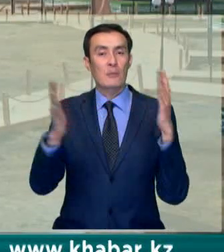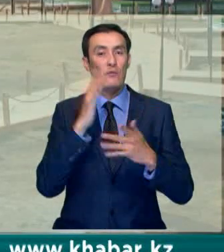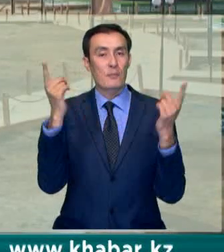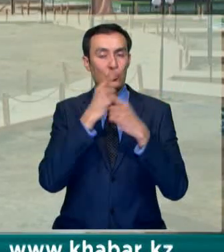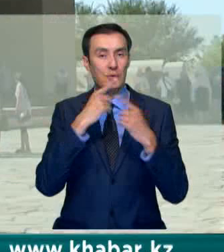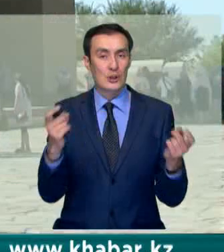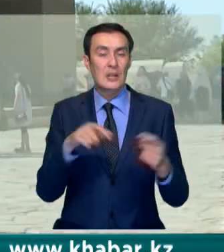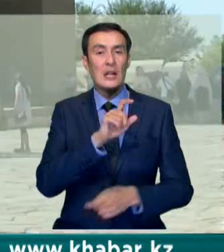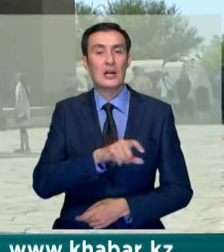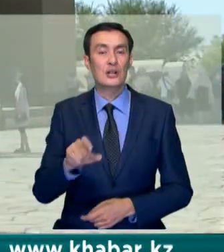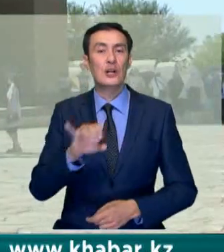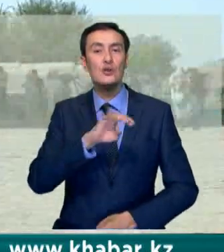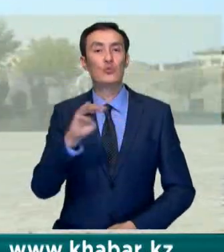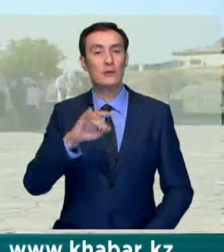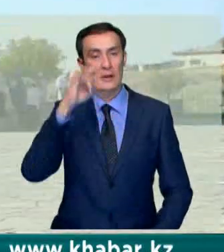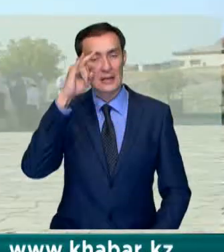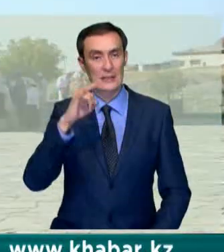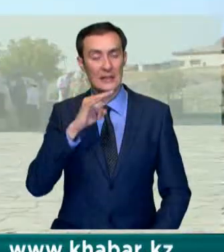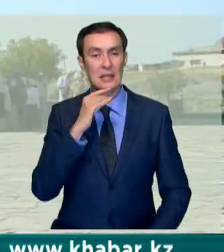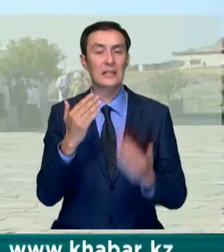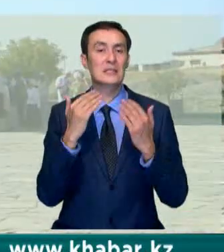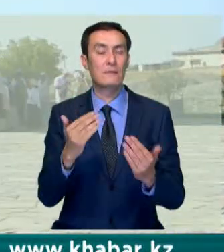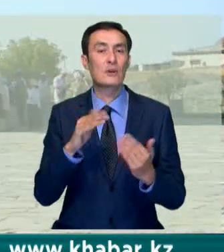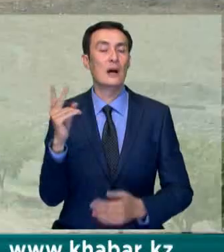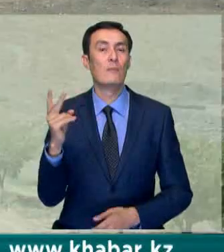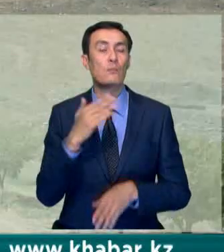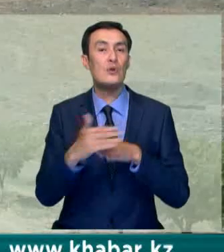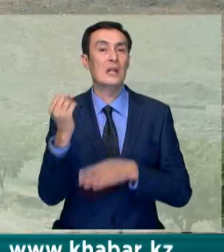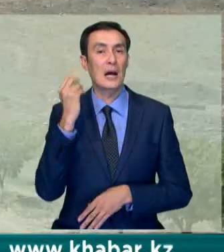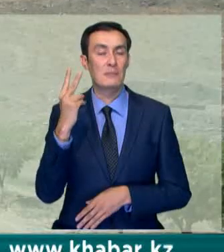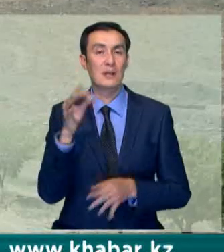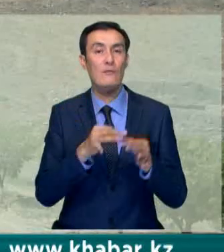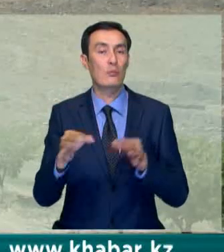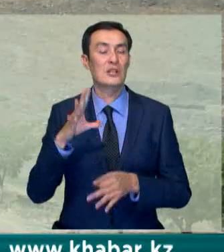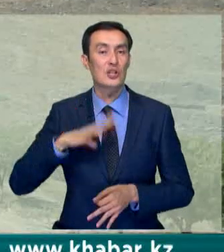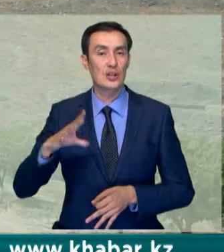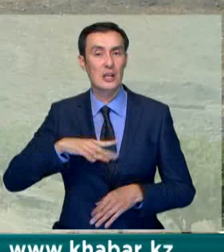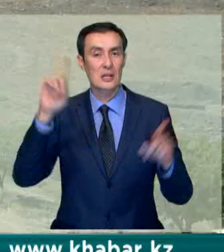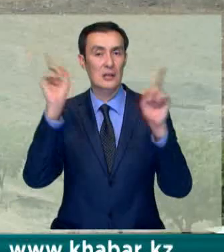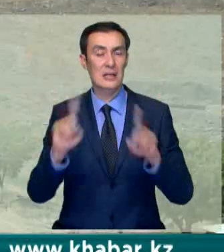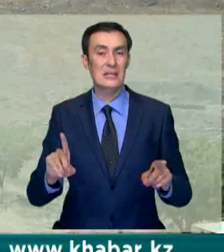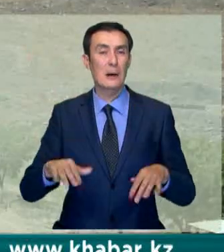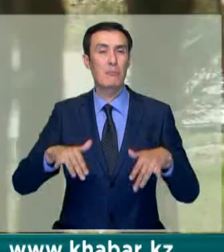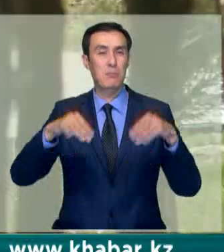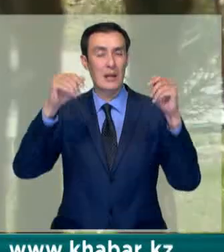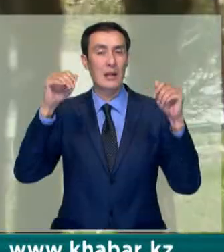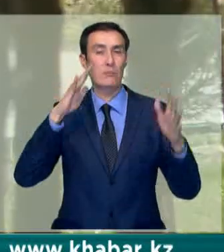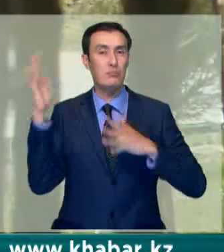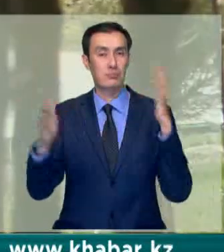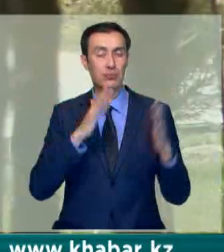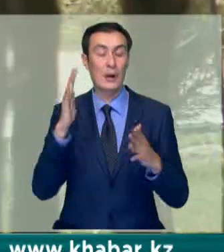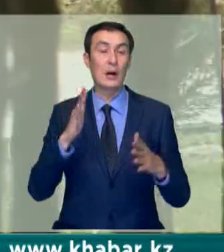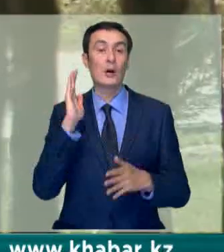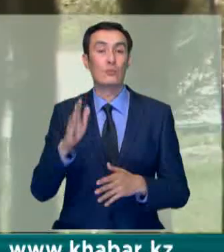Штормовое предупреждение для жителей Южного Казахстана. Сегодня во второй половине дня в регионе ожидается гроза, пыльная буря.